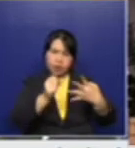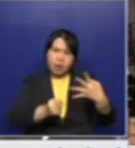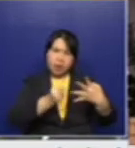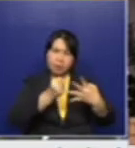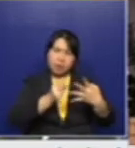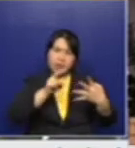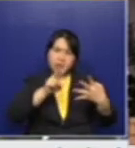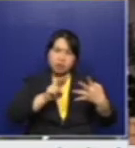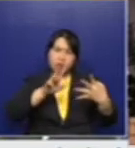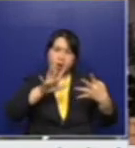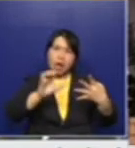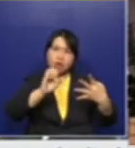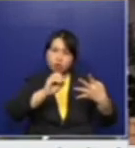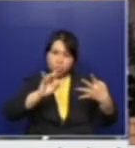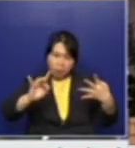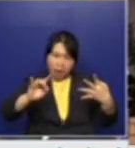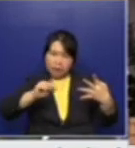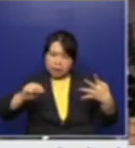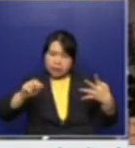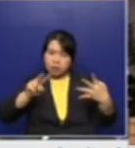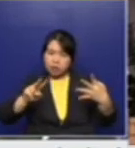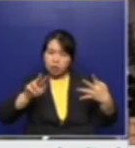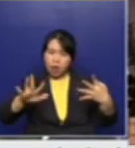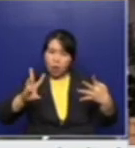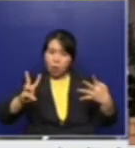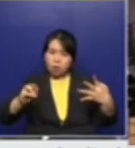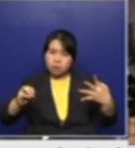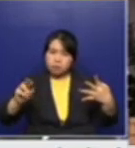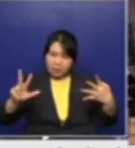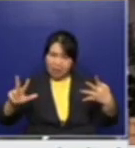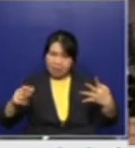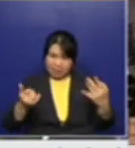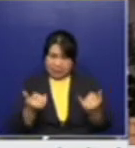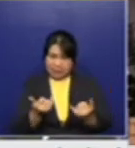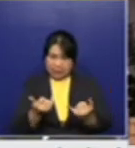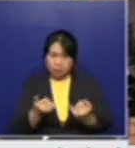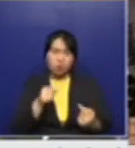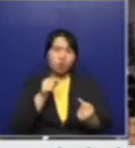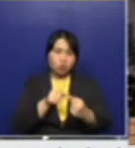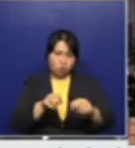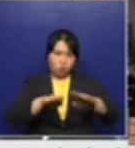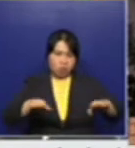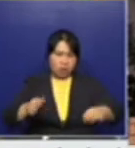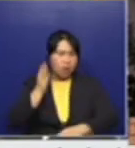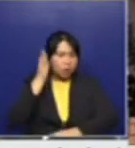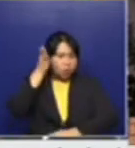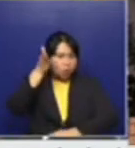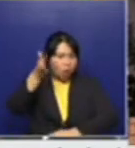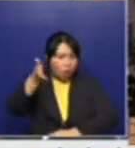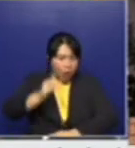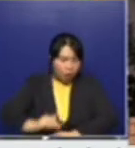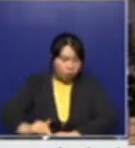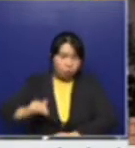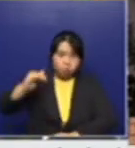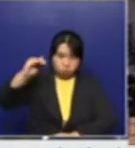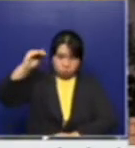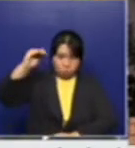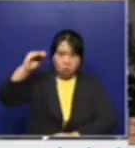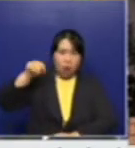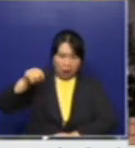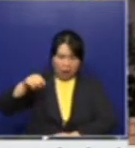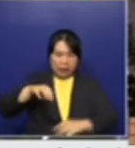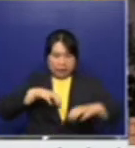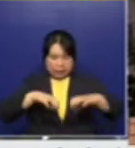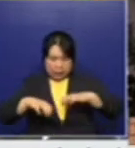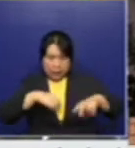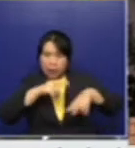2508จนถึง2562 63นี้นั่นคืออนาคตและเยาวชนของประเทศชาติเขาจะเป็นเจ้าของประเทศชา